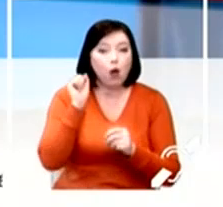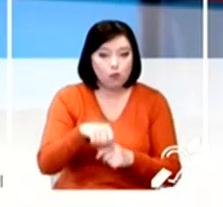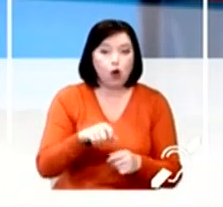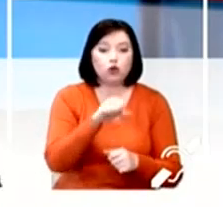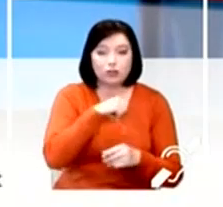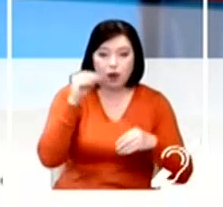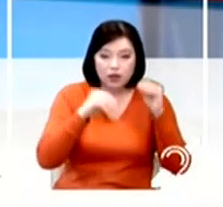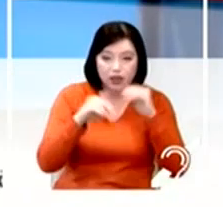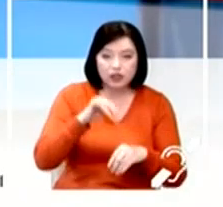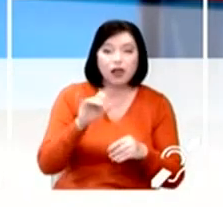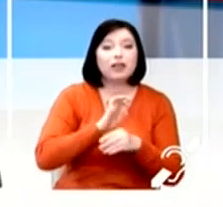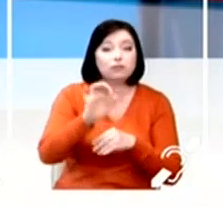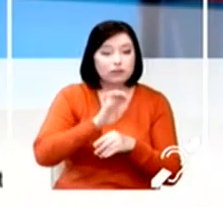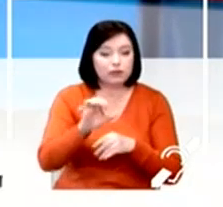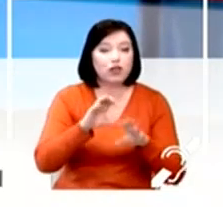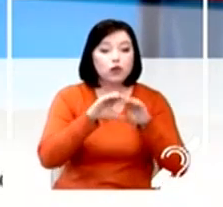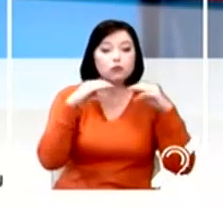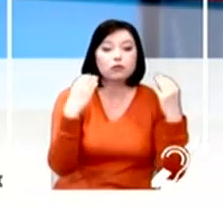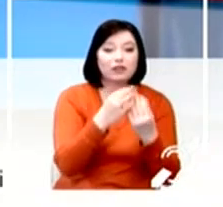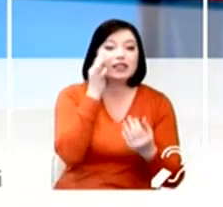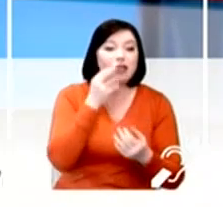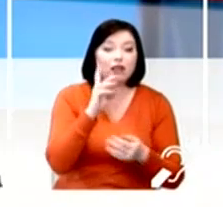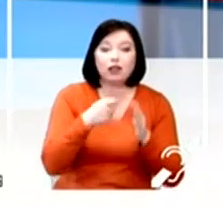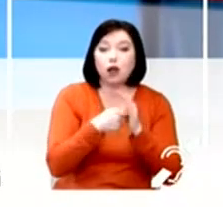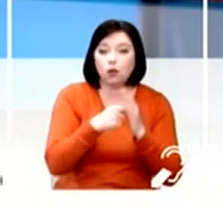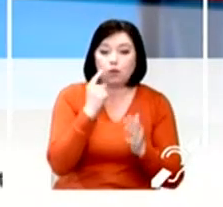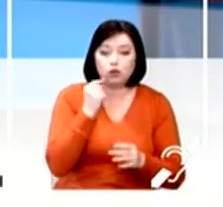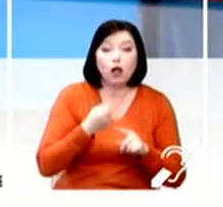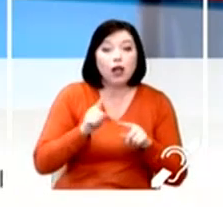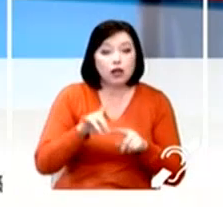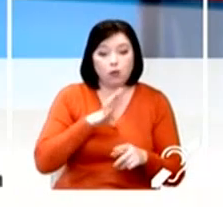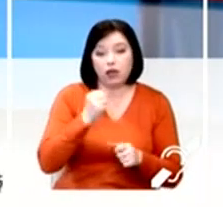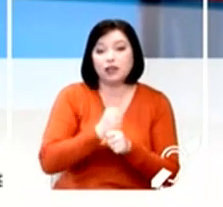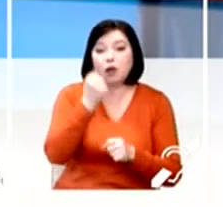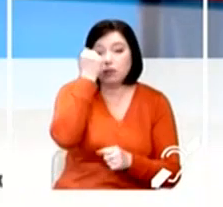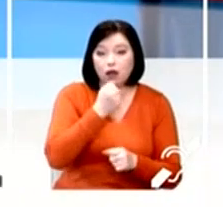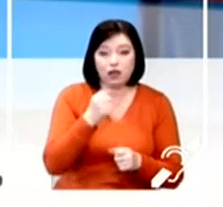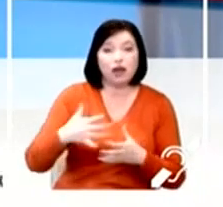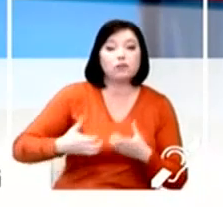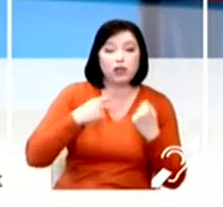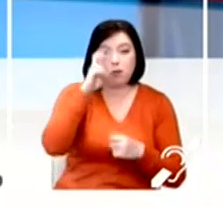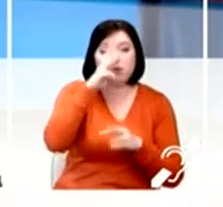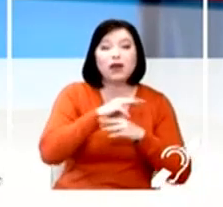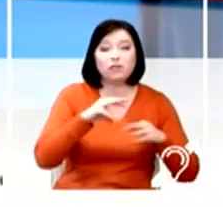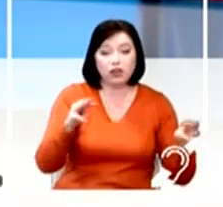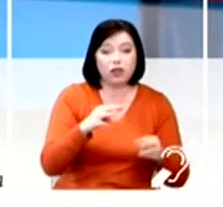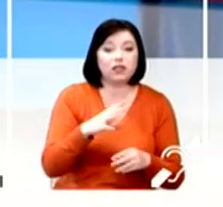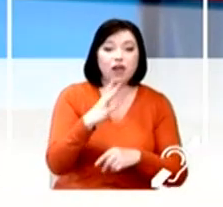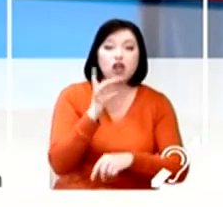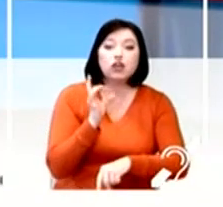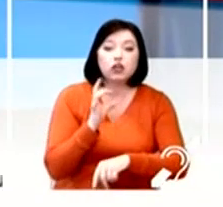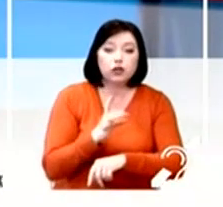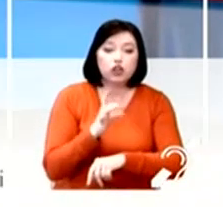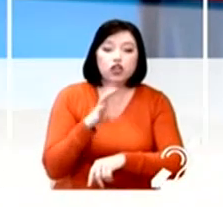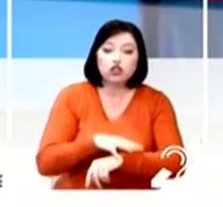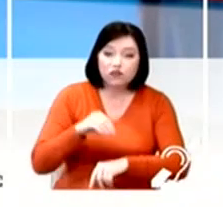exporta turte dulci pentru albine. Afacerea a fost implementată cu sprijinul financiar al guvernelor Suediei și Marii Britanii în cadrul unui